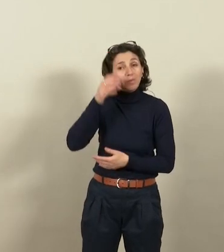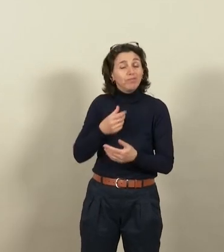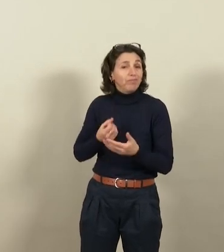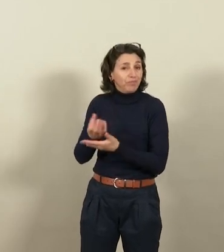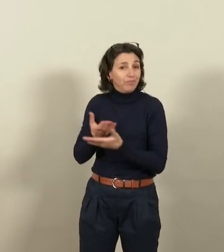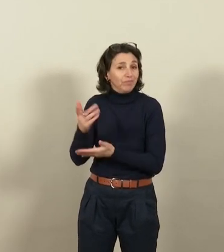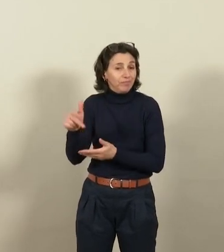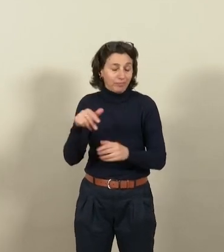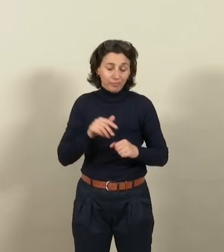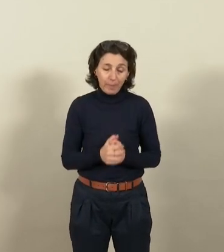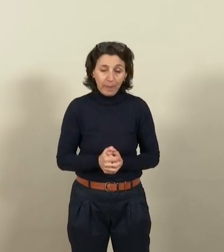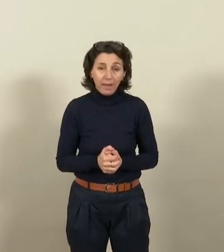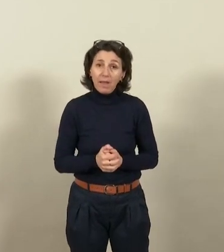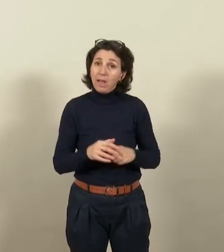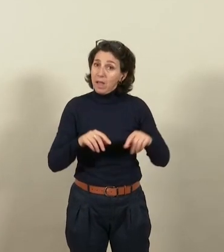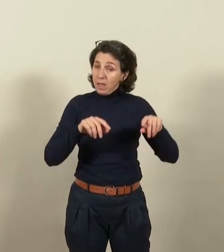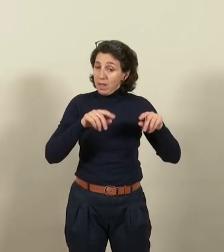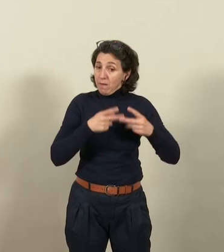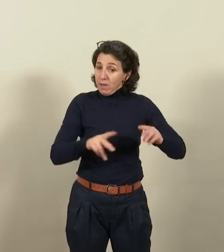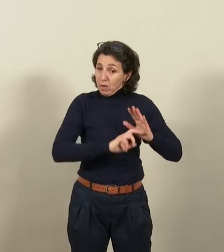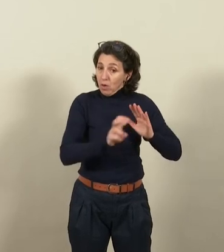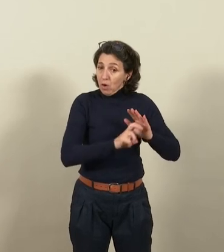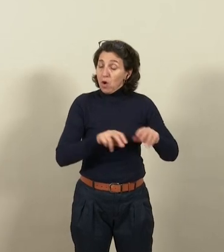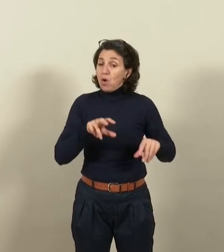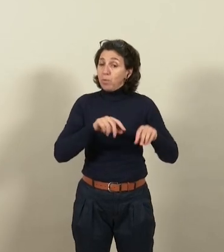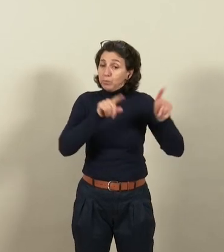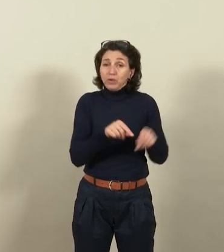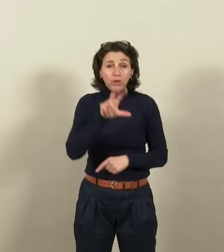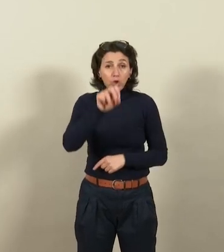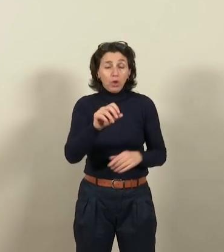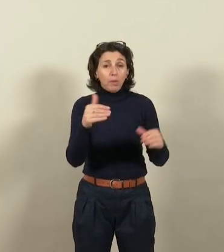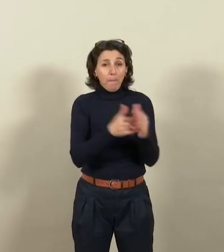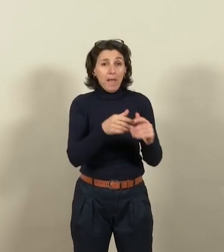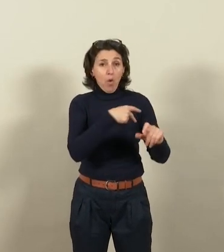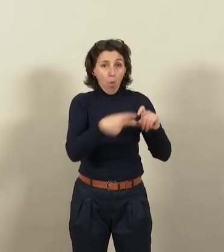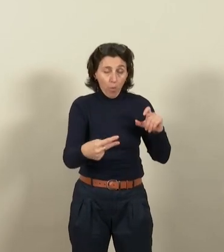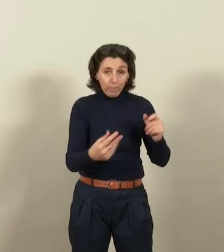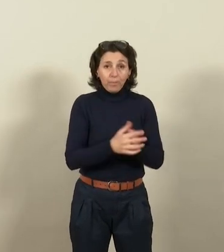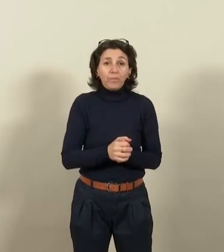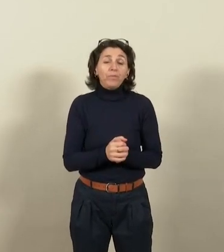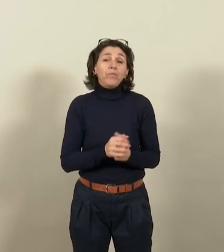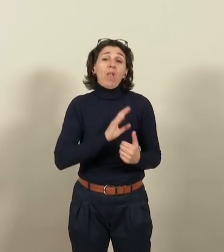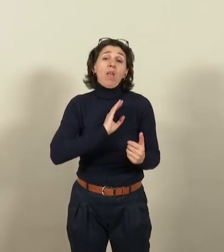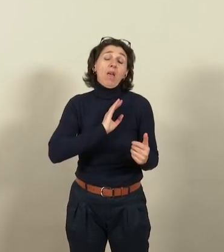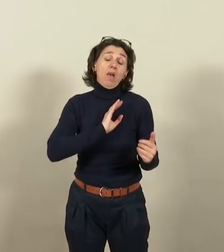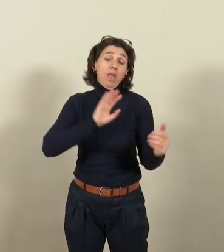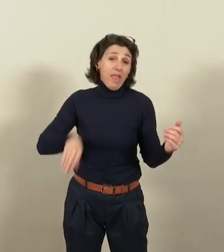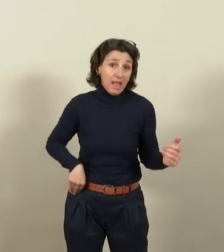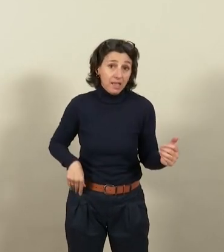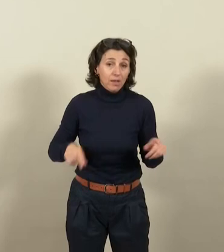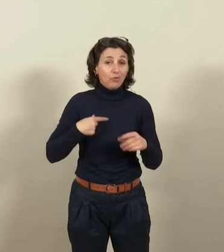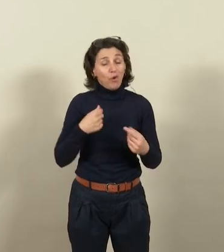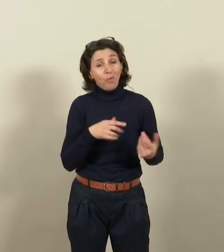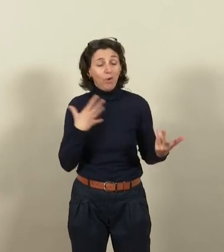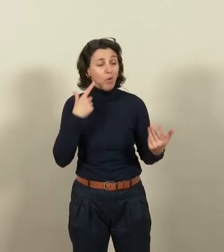grenomme se munit en effet d'un budget de 30000 €. enfin j'aimerais vous dire nous n'avons pas l'outregidence de penser que nous allons régler le